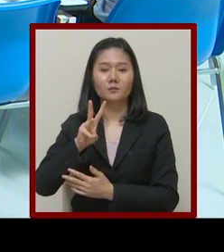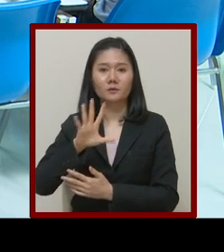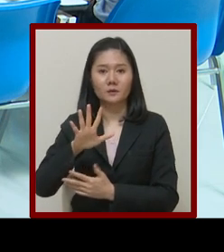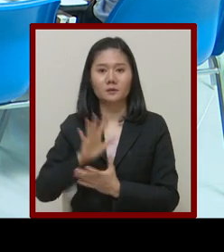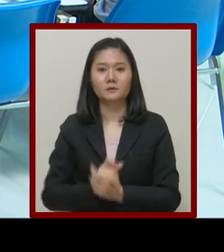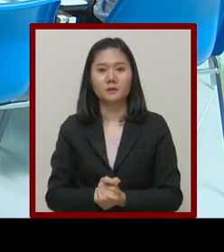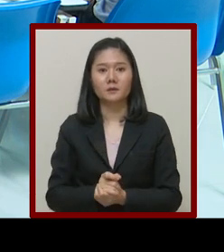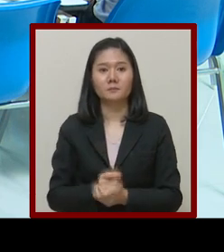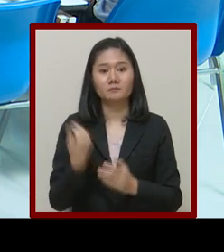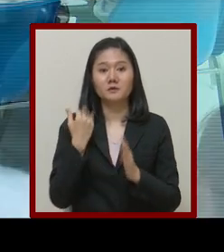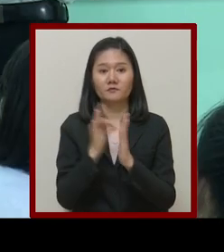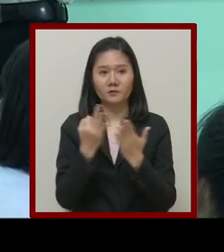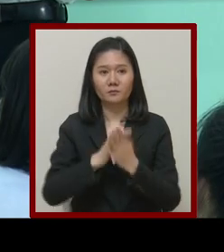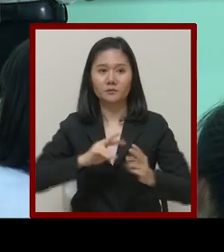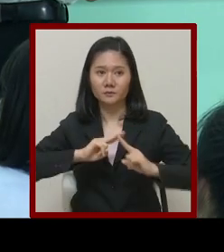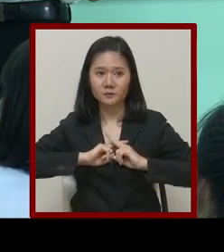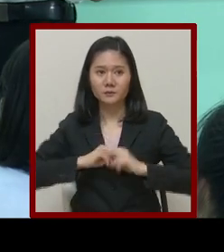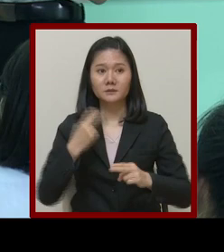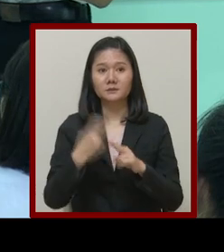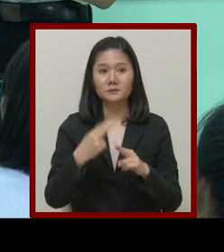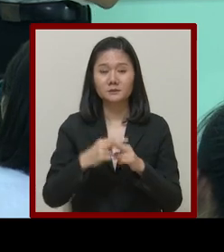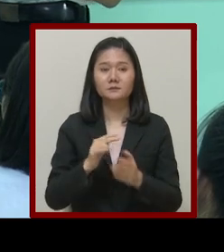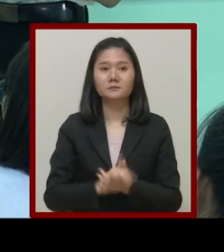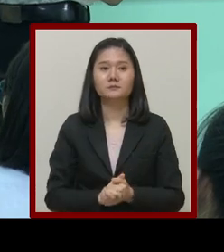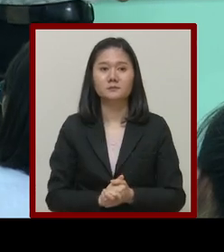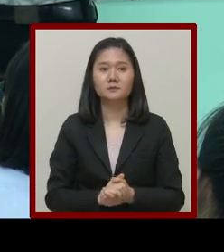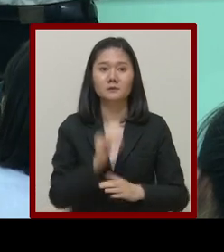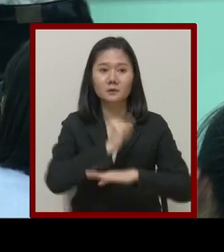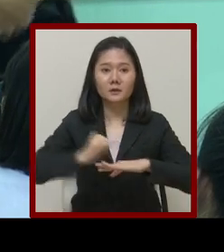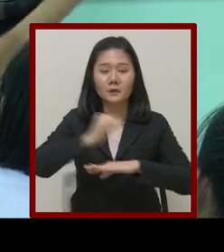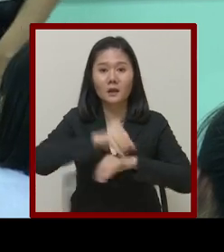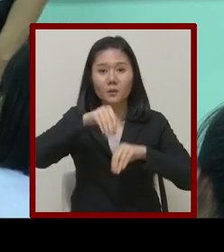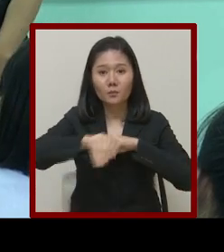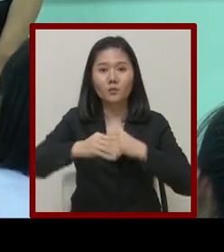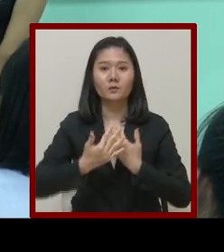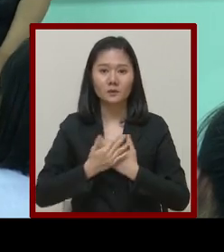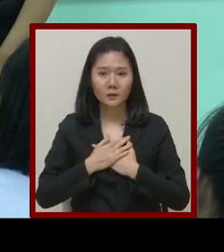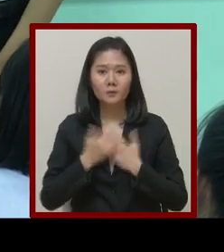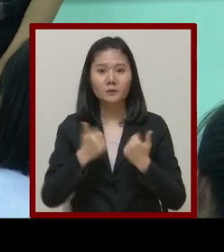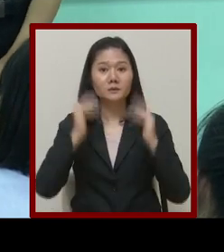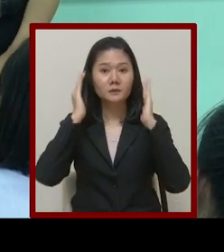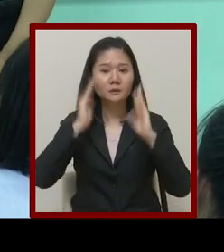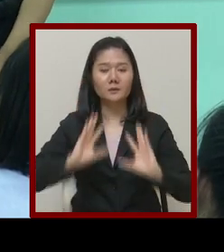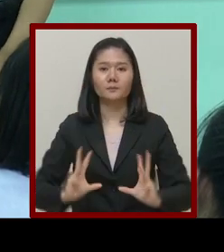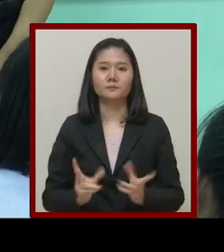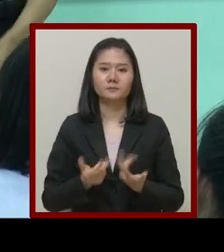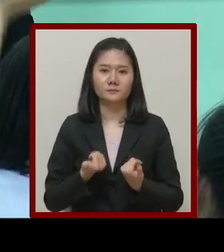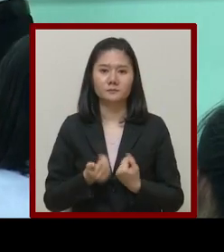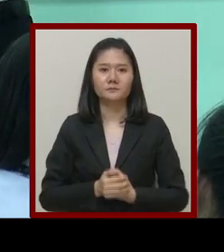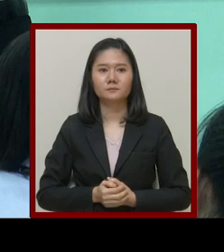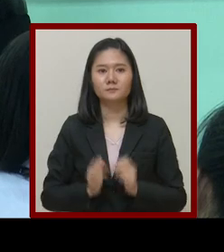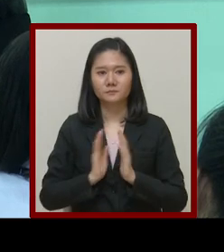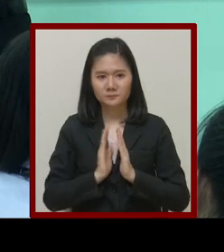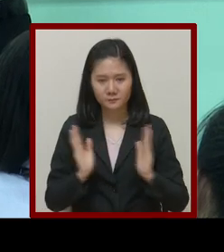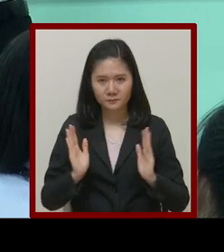0863327365นะครับก็มีเพจ Facebook ส่วนตัวก็ชื่อว่าเพจไร่ปลูกรักนะครับสำหรับการนำเสนอก็ขอจบลงเพียงเท่านี้นะครับ